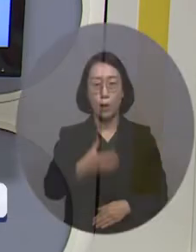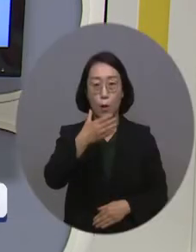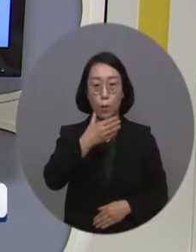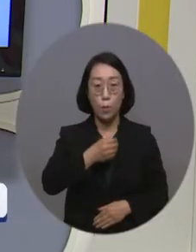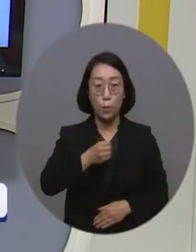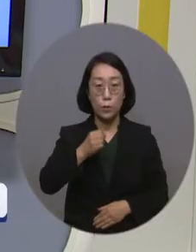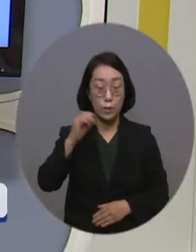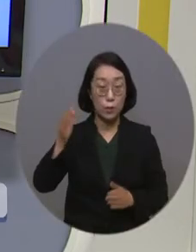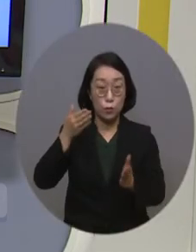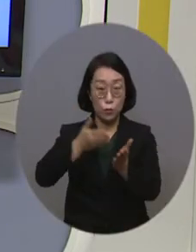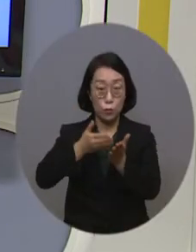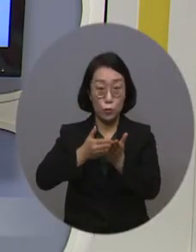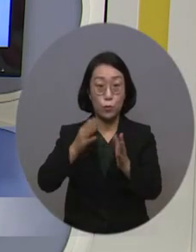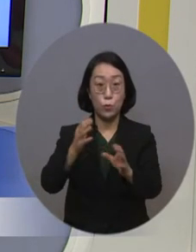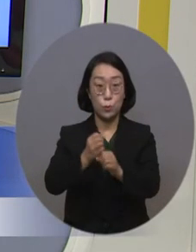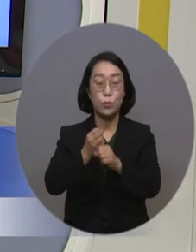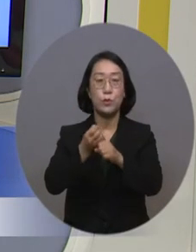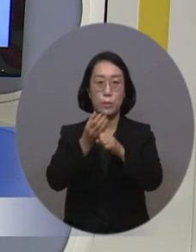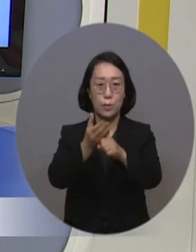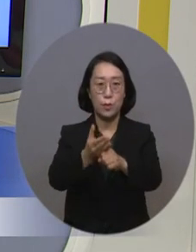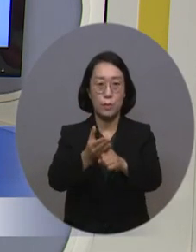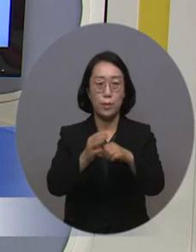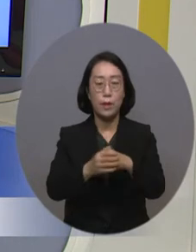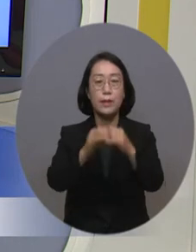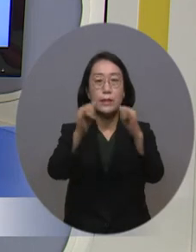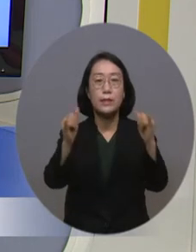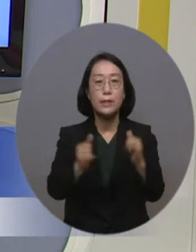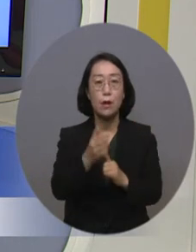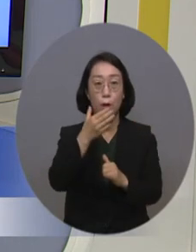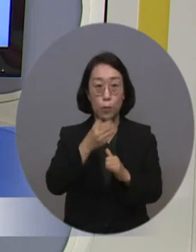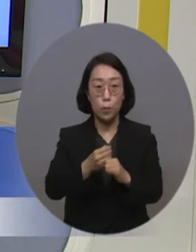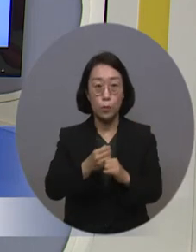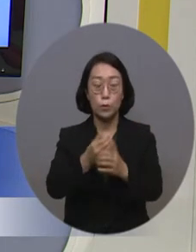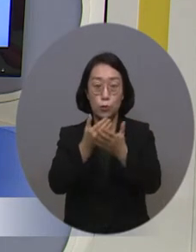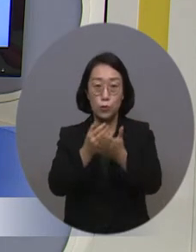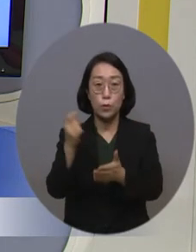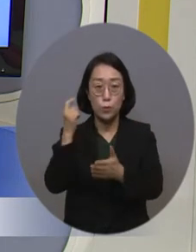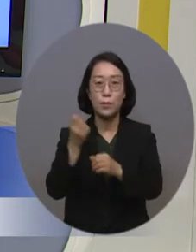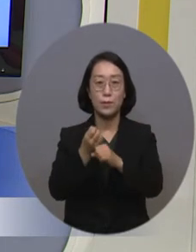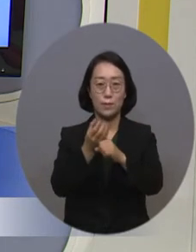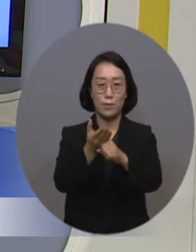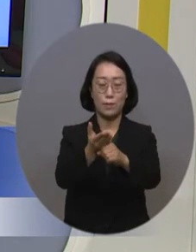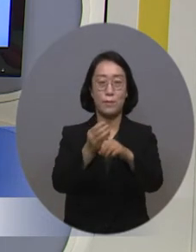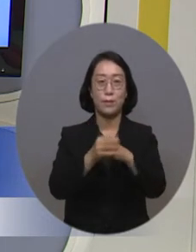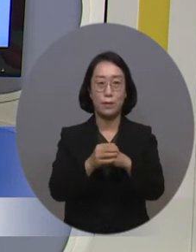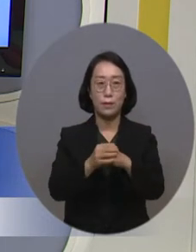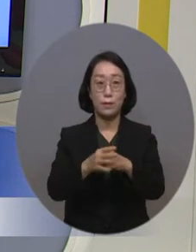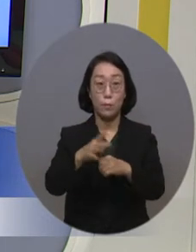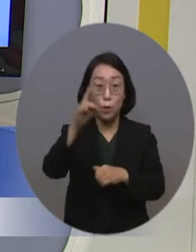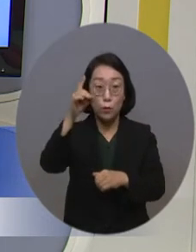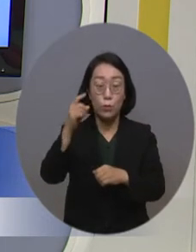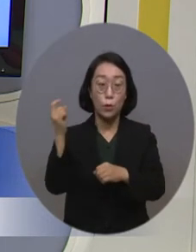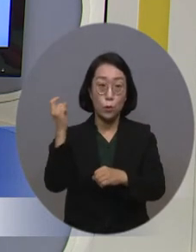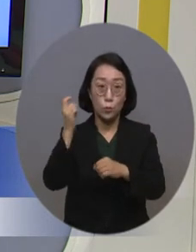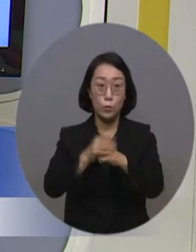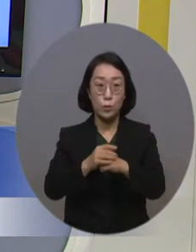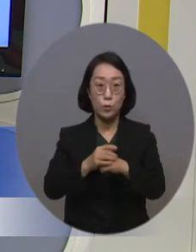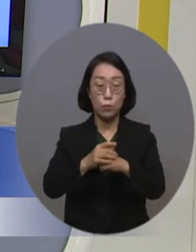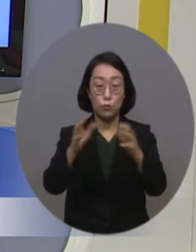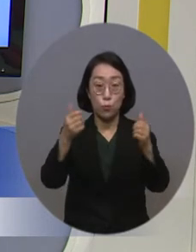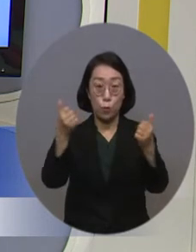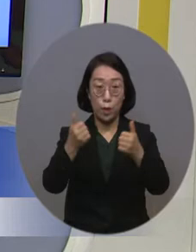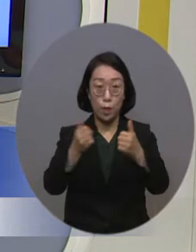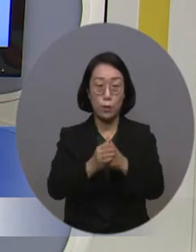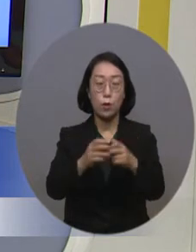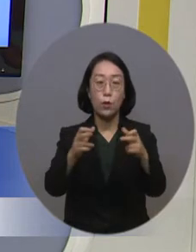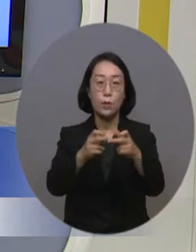웰페어 뉴스 브리핑 박정인입니다 웰페어뉴스와 함께 사회복지개 이슈를 만나봅니다 먼저 만나볼 기사는 국회에서